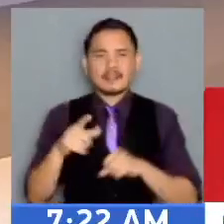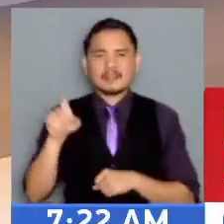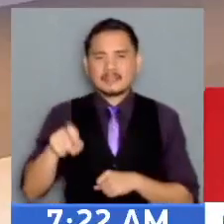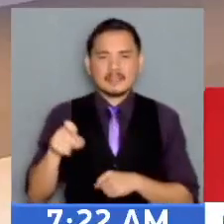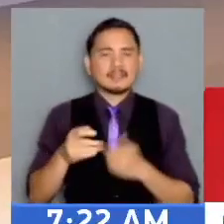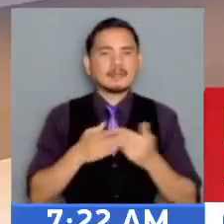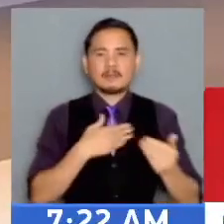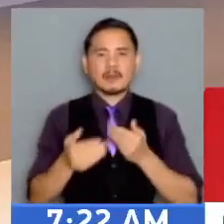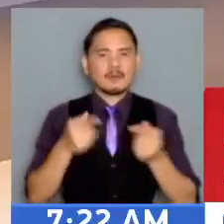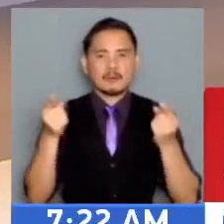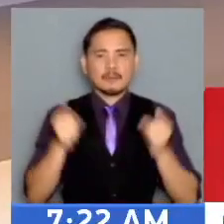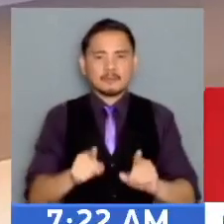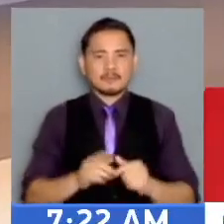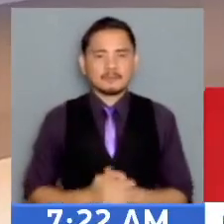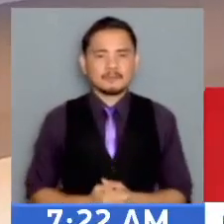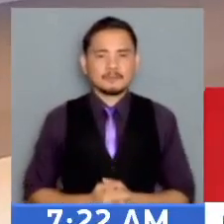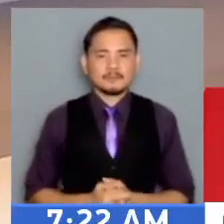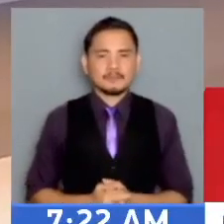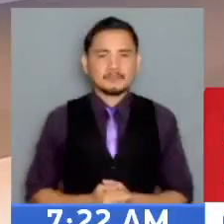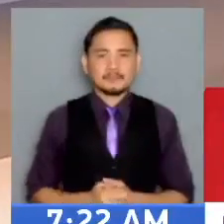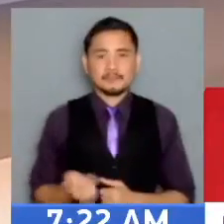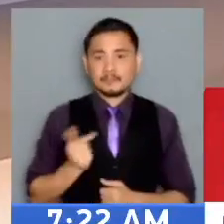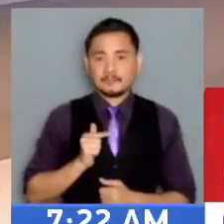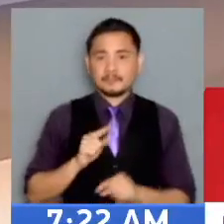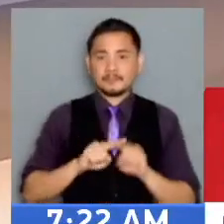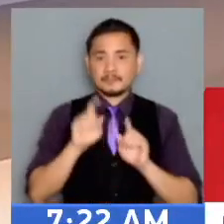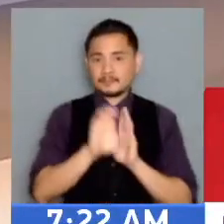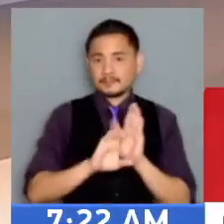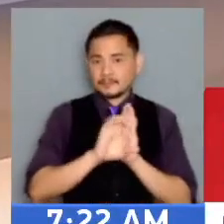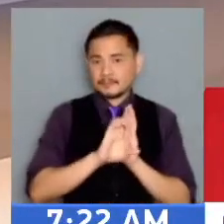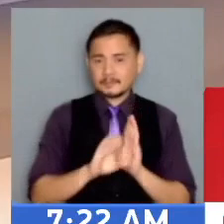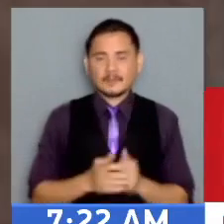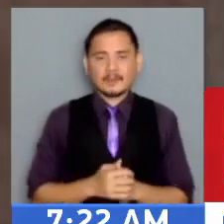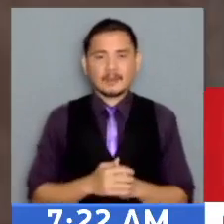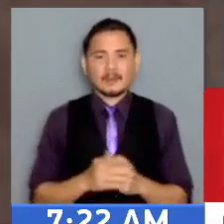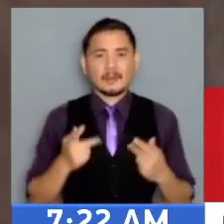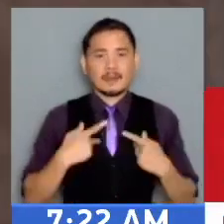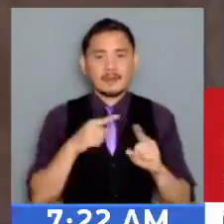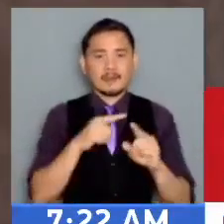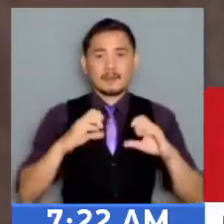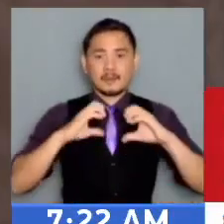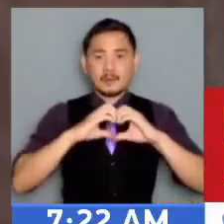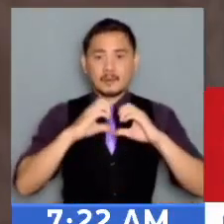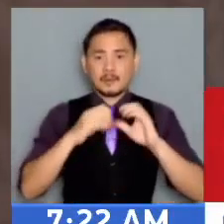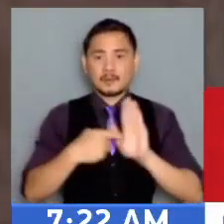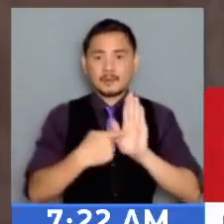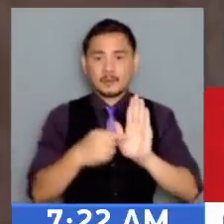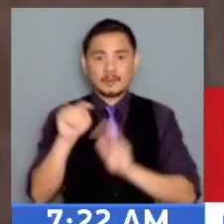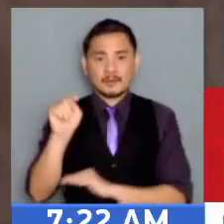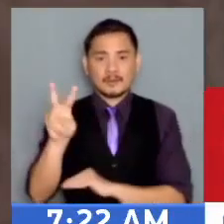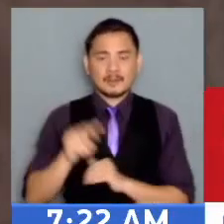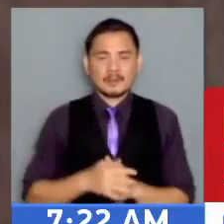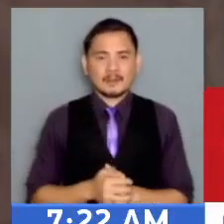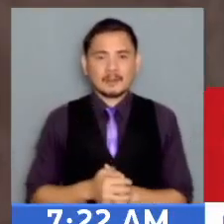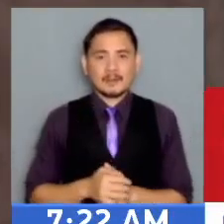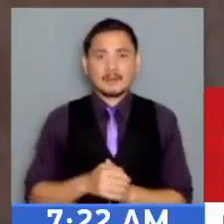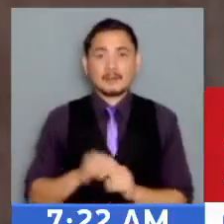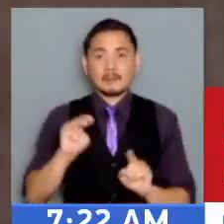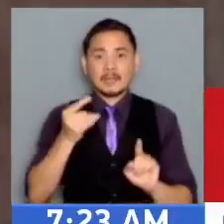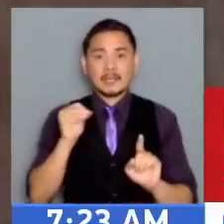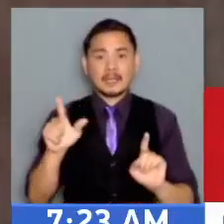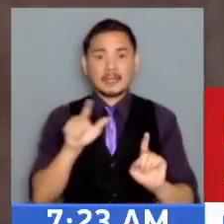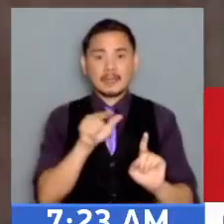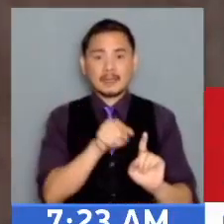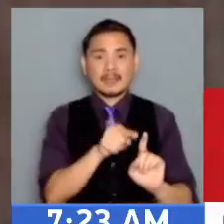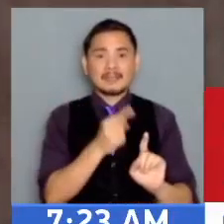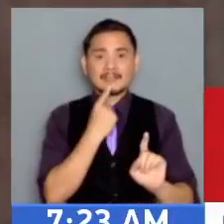sa iba't ibang tumatak na karakter na una niyang ginampanan sa Kapuso Network, itinuturing daw ni Miguel na isa ang Voltes